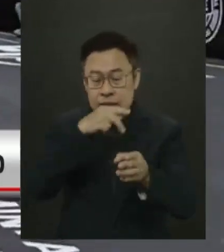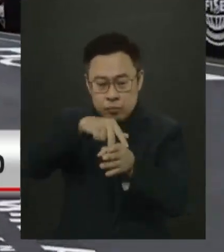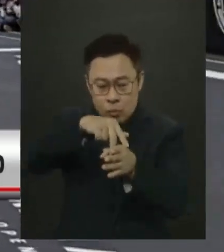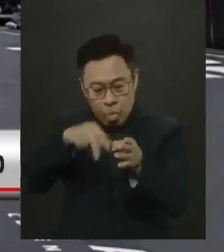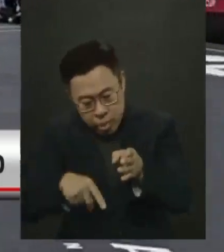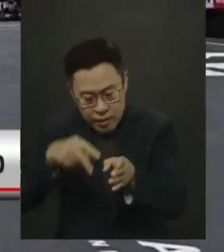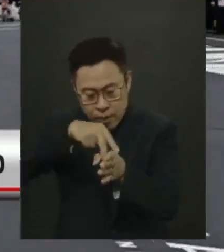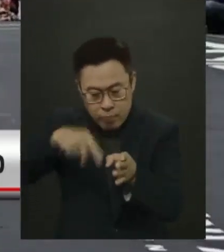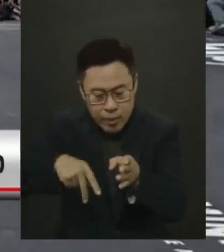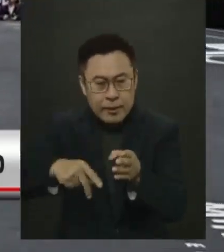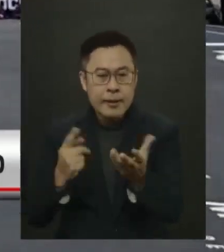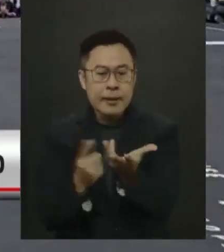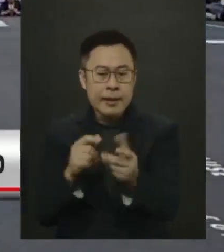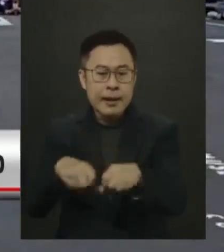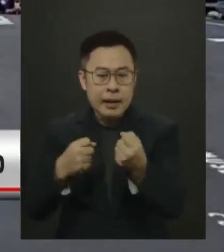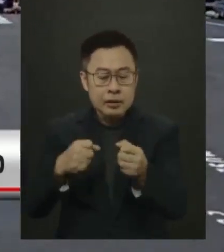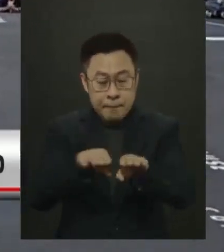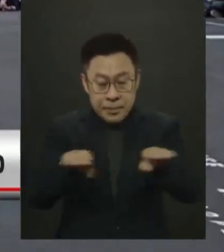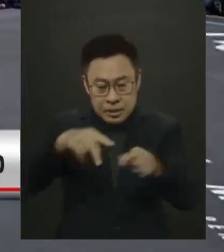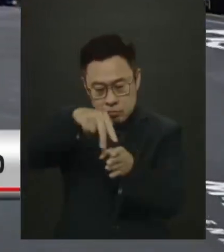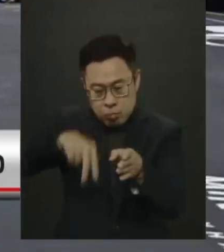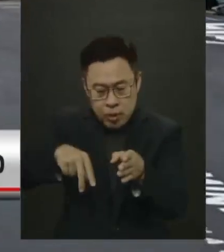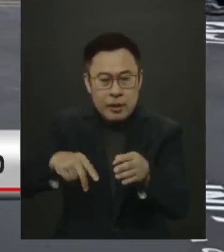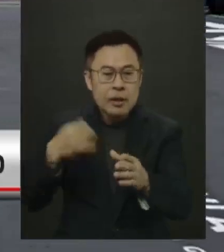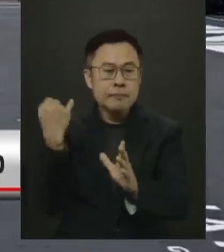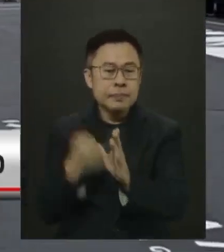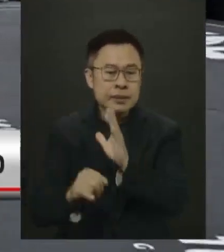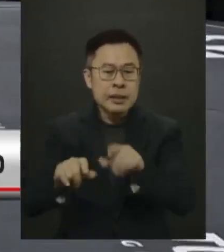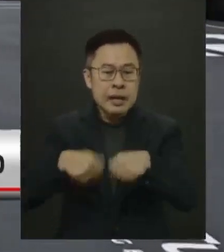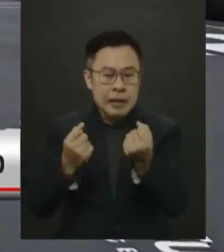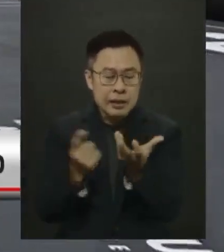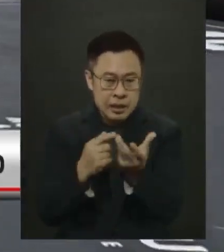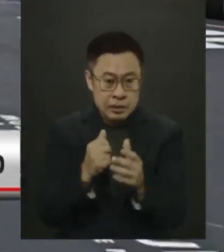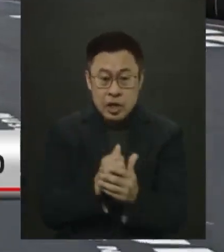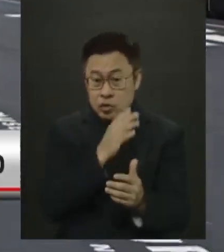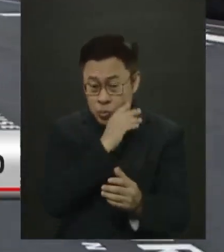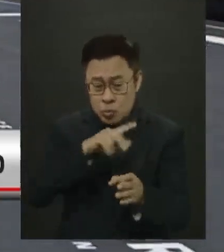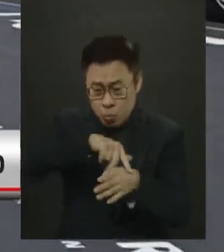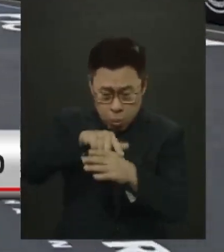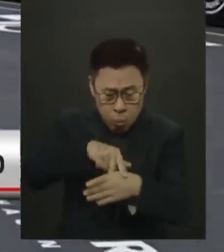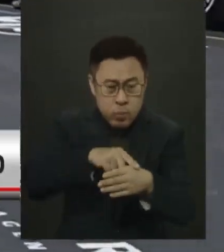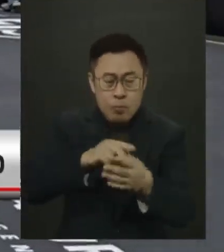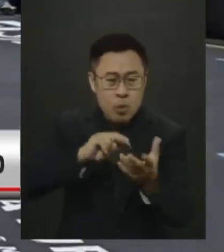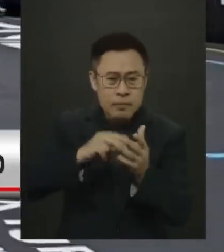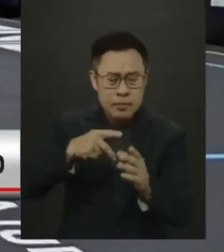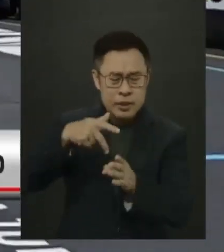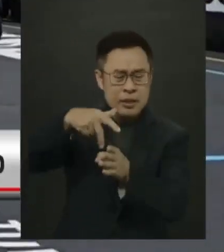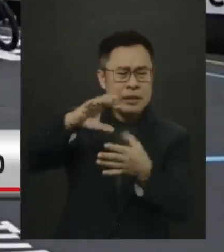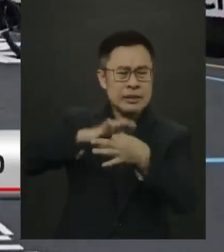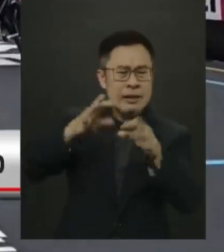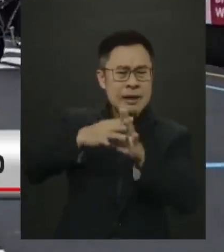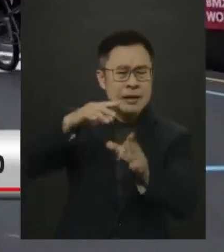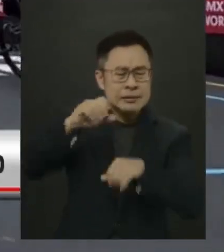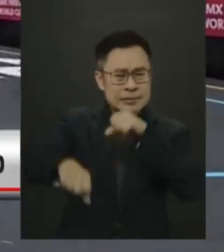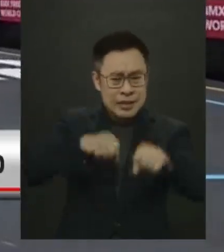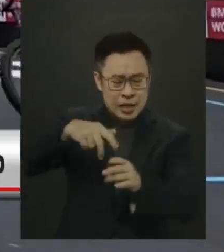จะทำให้เสียคะแนนครับ คือยิ่งท่ายากเท่าไหร่นะคะก็จะยิ่งทรงตัวยากขึ้นเพราะฉะนั้นเนี่ยนักกีฬาก็อาจจะต้องเลือก